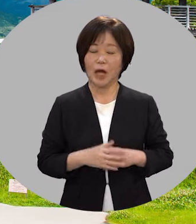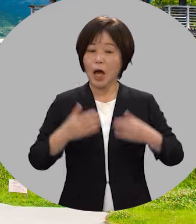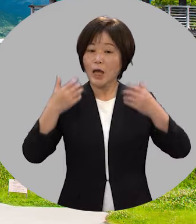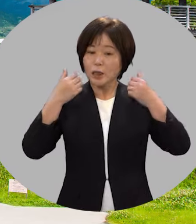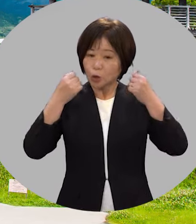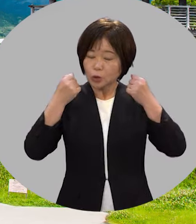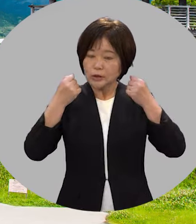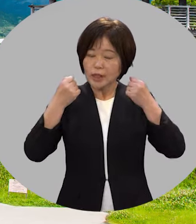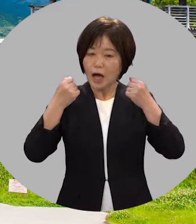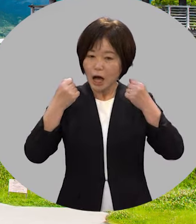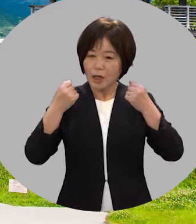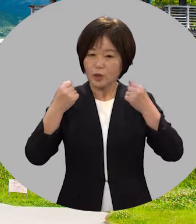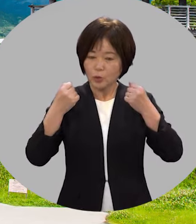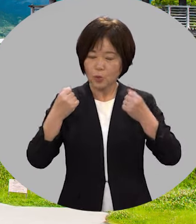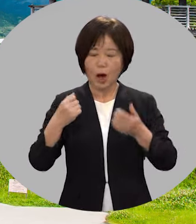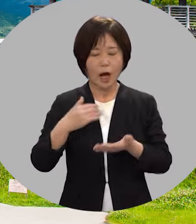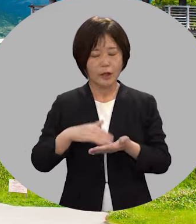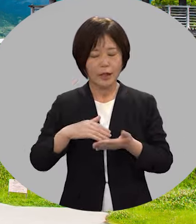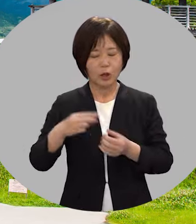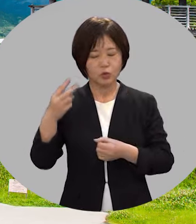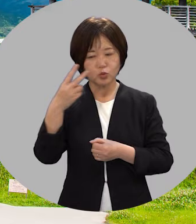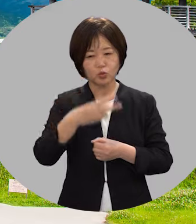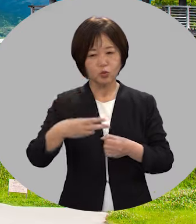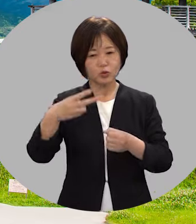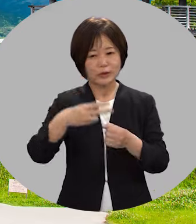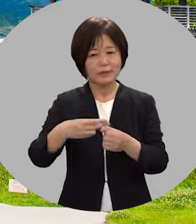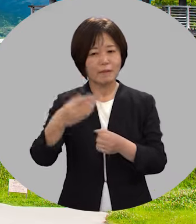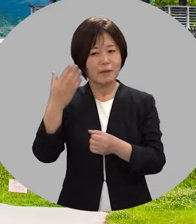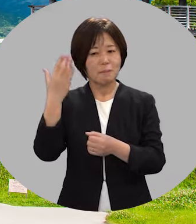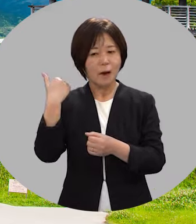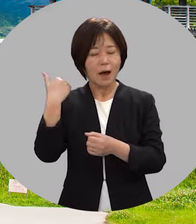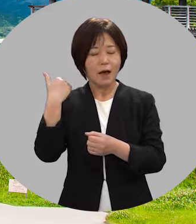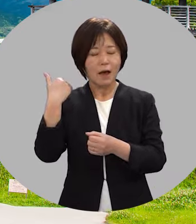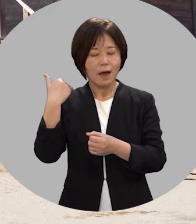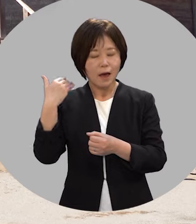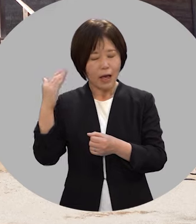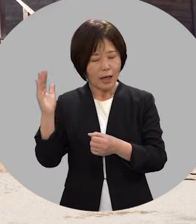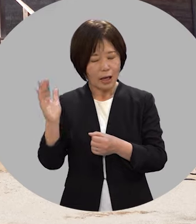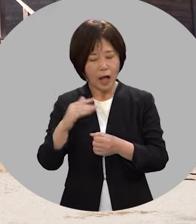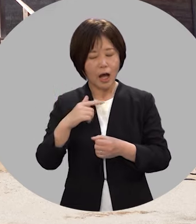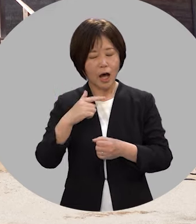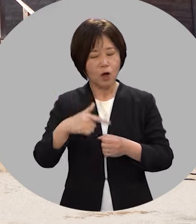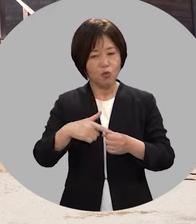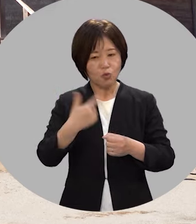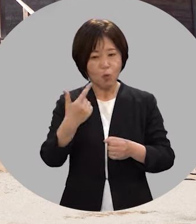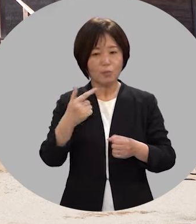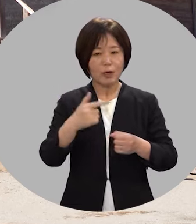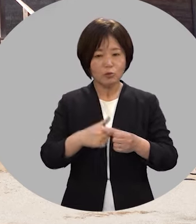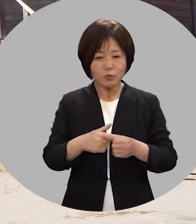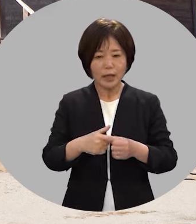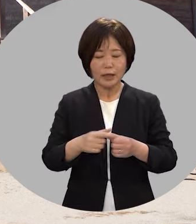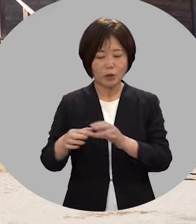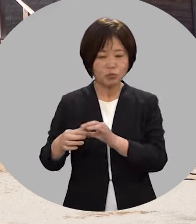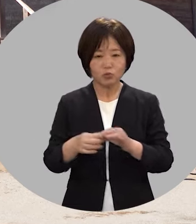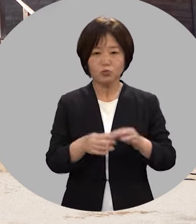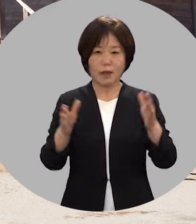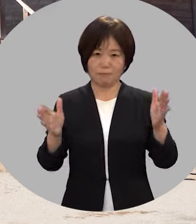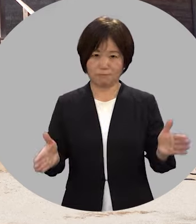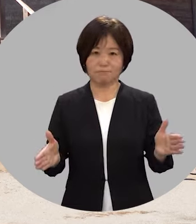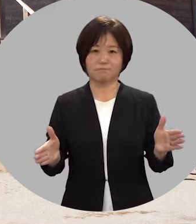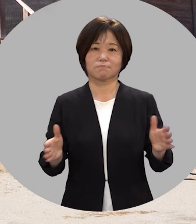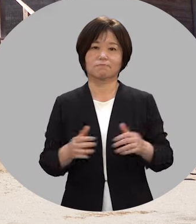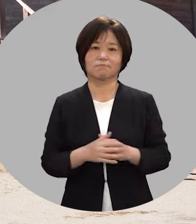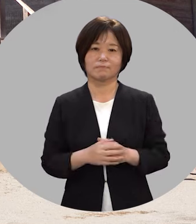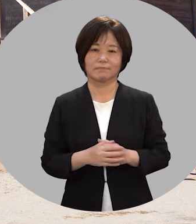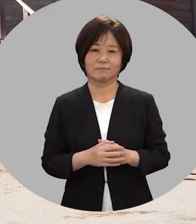弥生時代は縄文時代に続く時代区分で、紀元前3世紀頃から紀元3世紀頃とされ